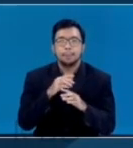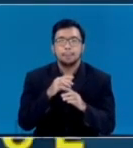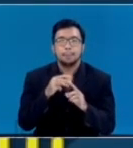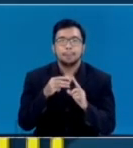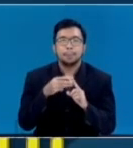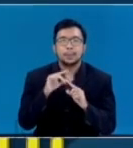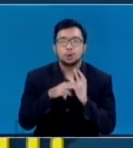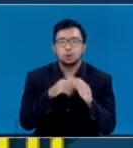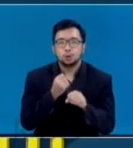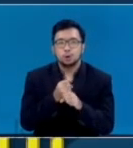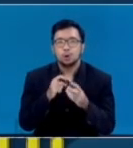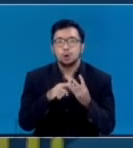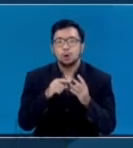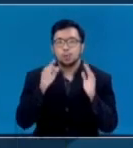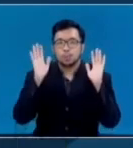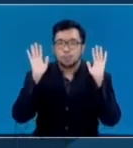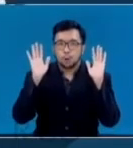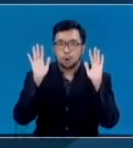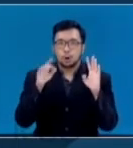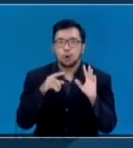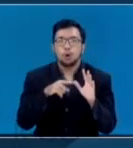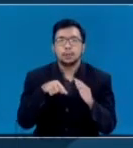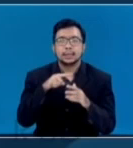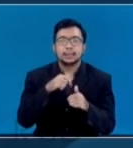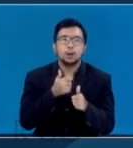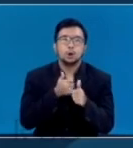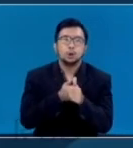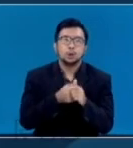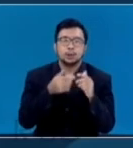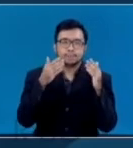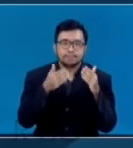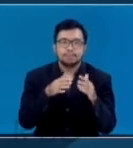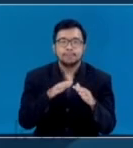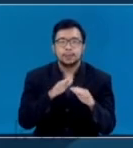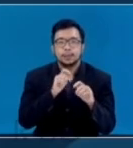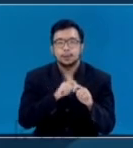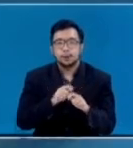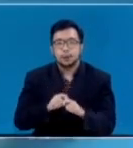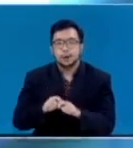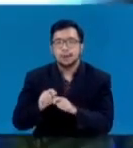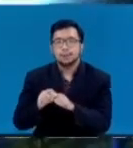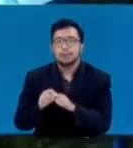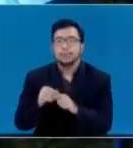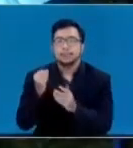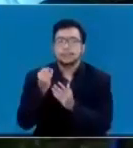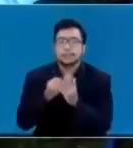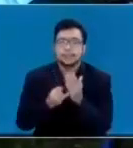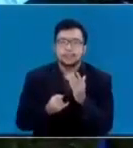Ponorogo diikutkan dalam dua kategori, yakni bidang crafts and folk art, serta bidang gastronomi.